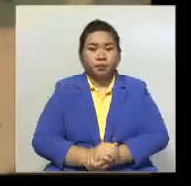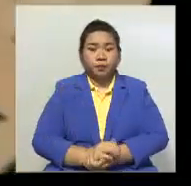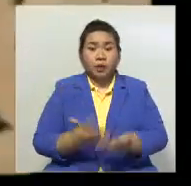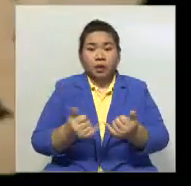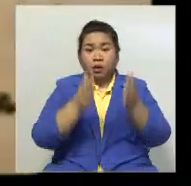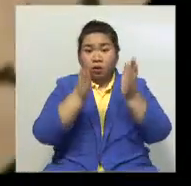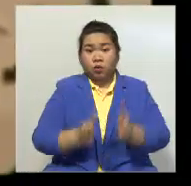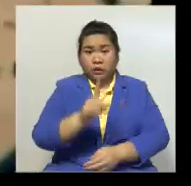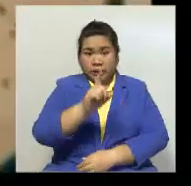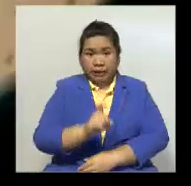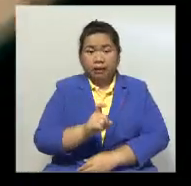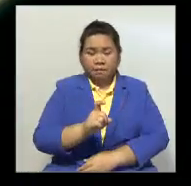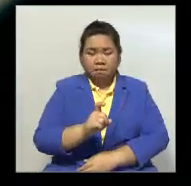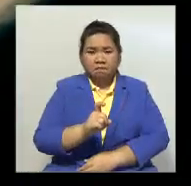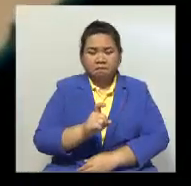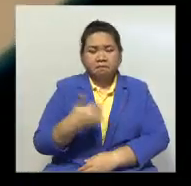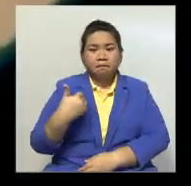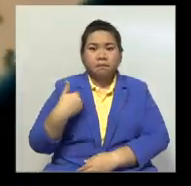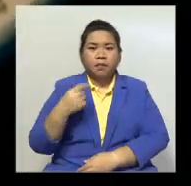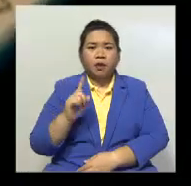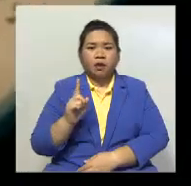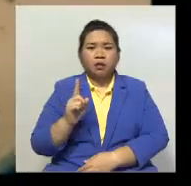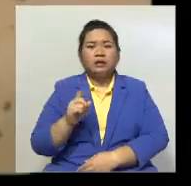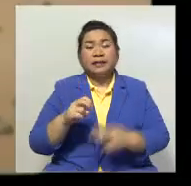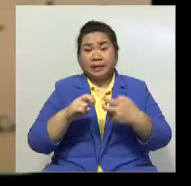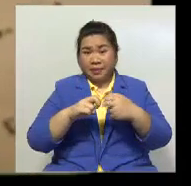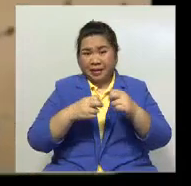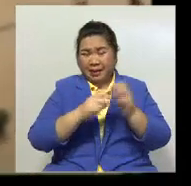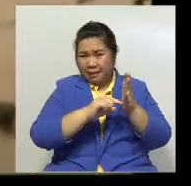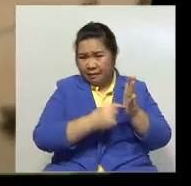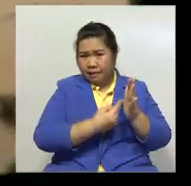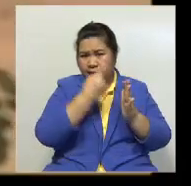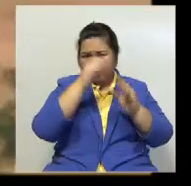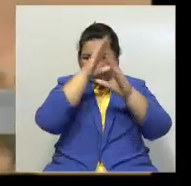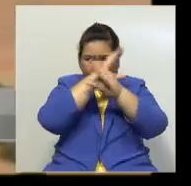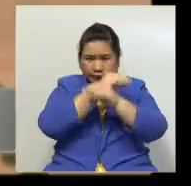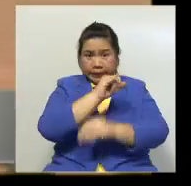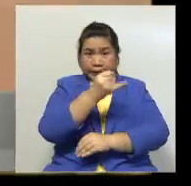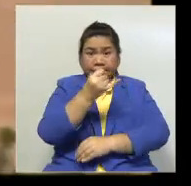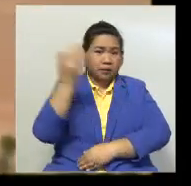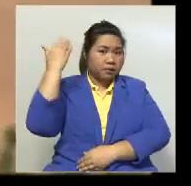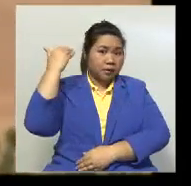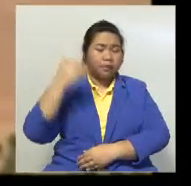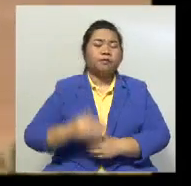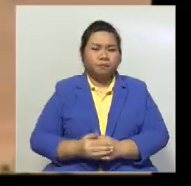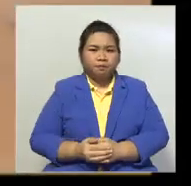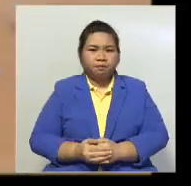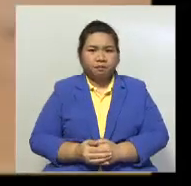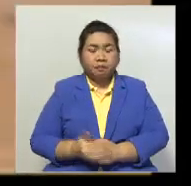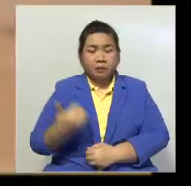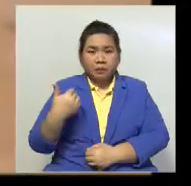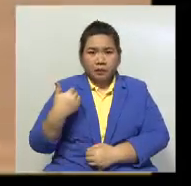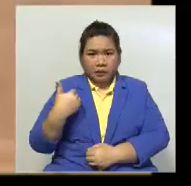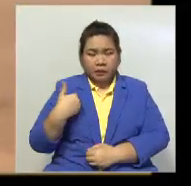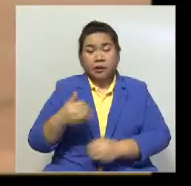สียชีวิตจากเหตุการณ์ที่เกิดขึ้นกันก่อนนะคะแน่นอนเหตุการณ์นี้เกิดขึ้นตั้งแต่ช่วงค่ำของวันจันทร์ที่ผ่านมานะคะยังมีตั